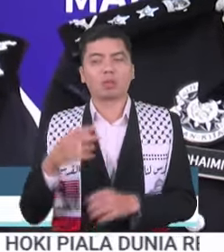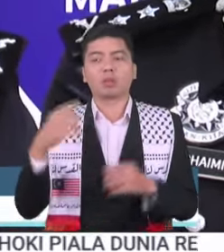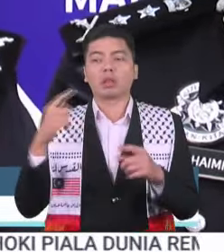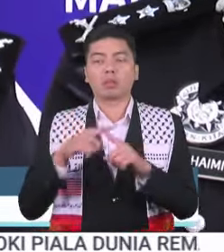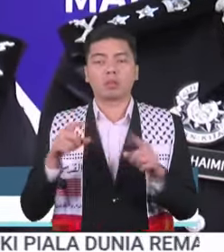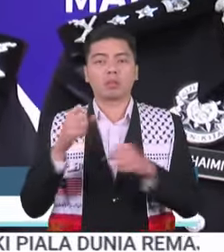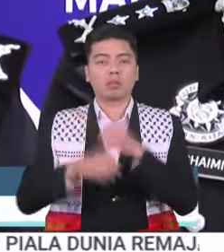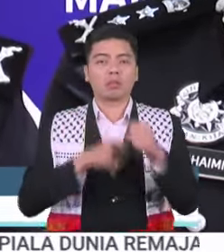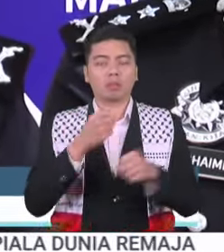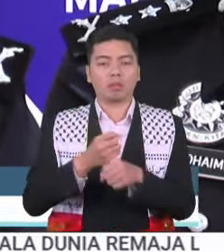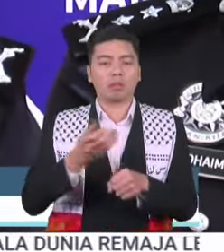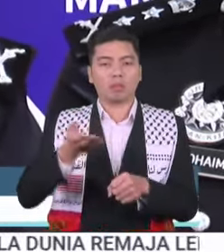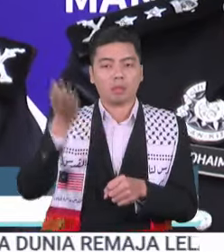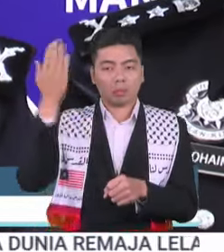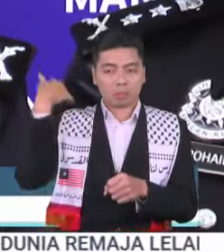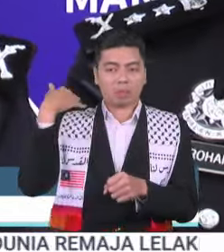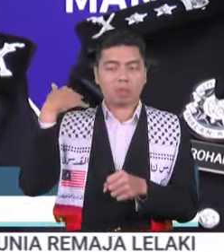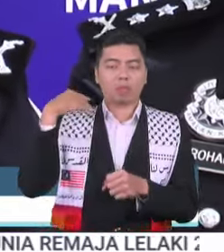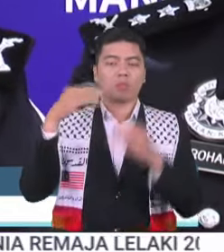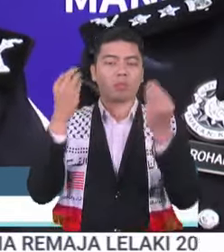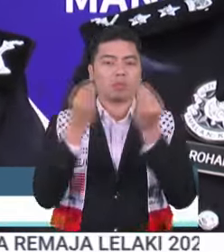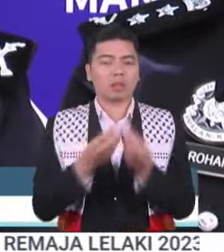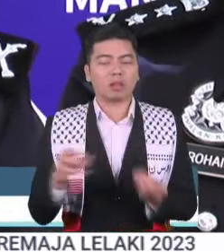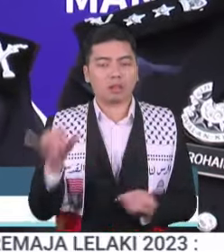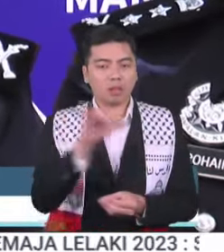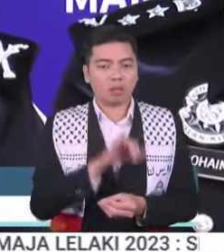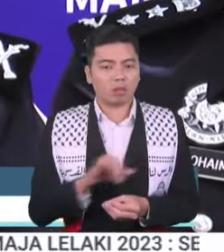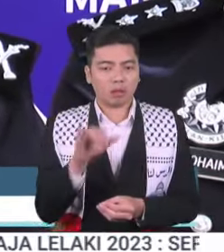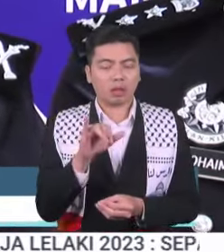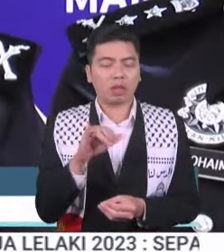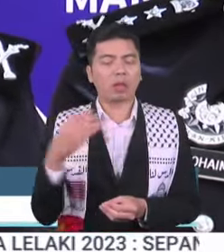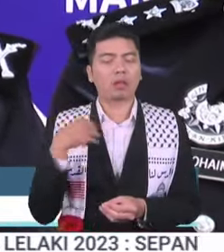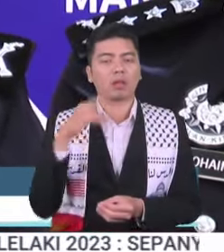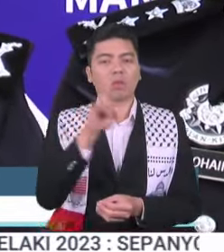lepas dalam tempoh yang sama sebanyak